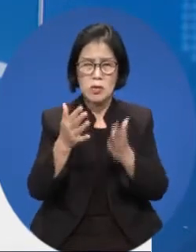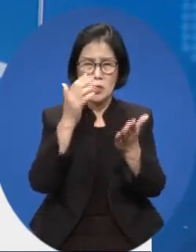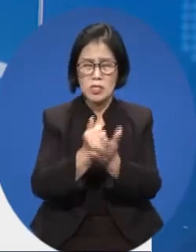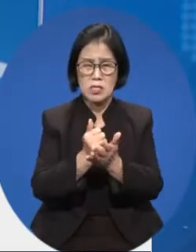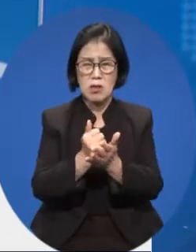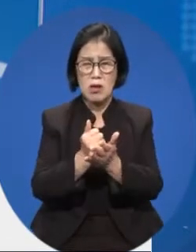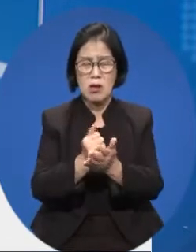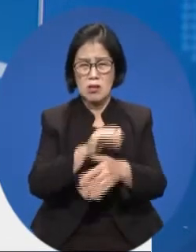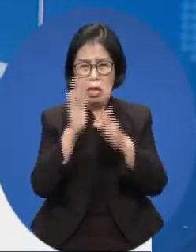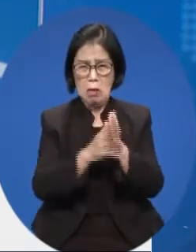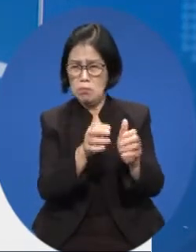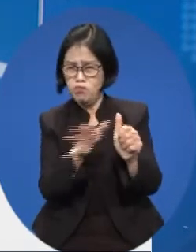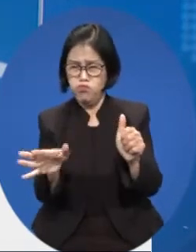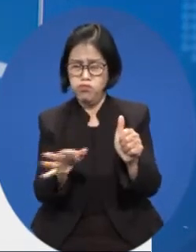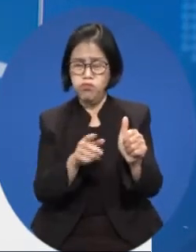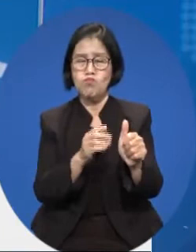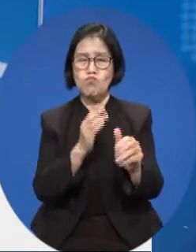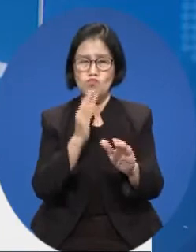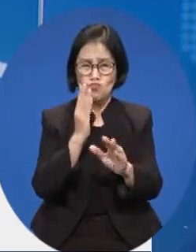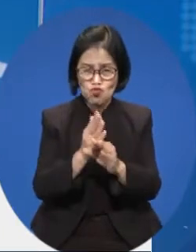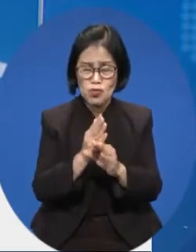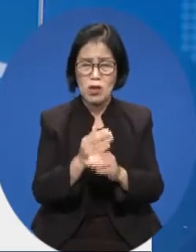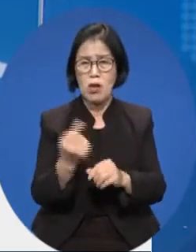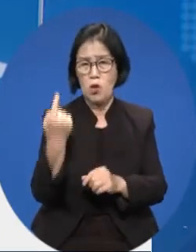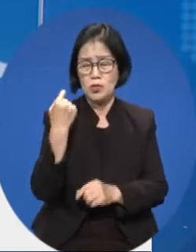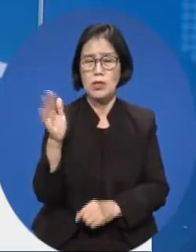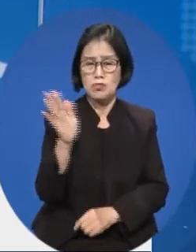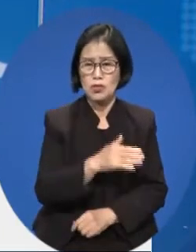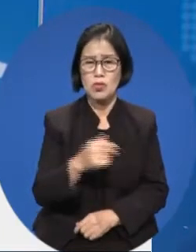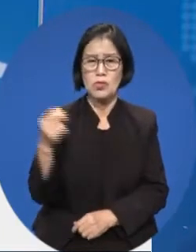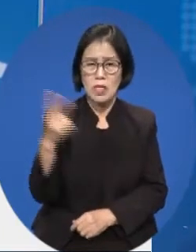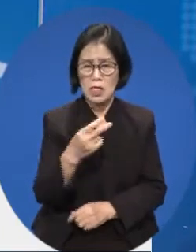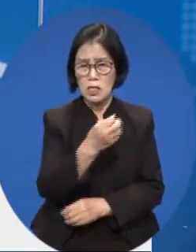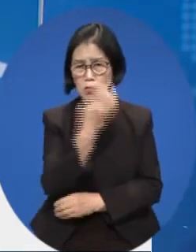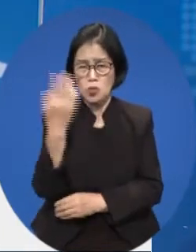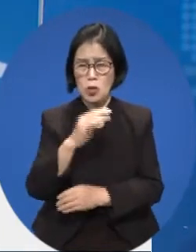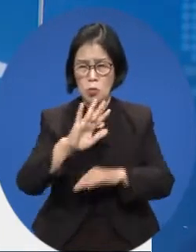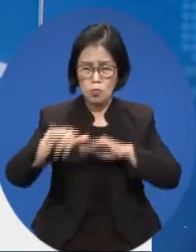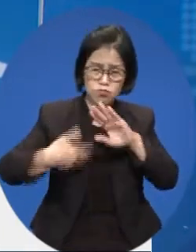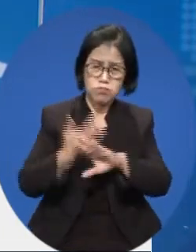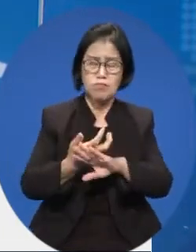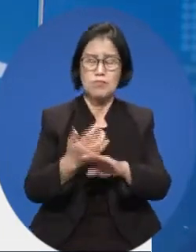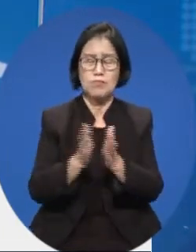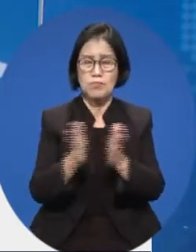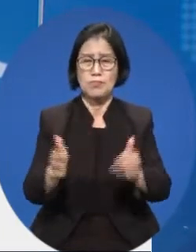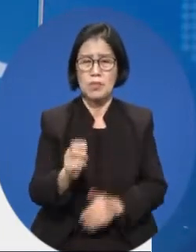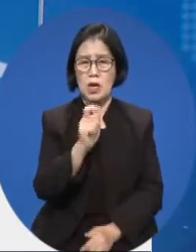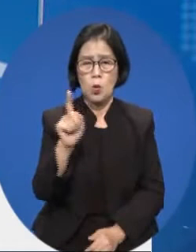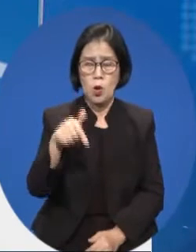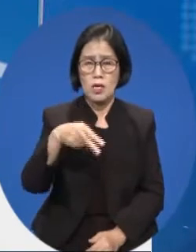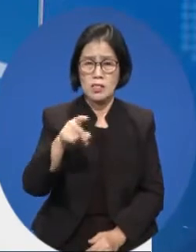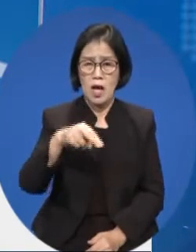그렇게 호의적이지 않았는데 어 이룰 언제부터 보도가 완전히 지금 바뀌기 시작했던 거 아닙니까 박성도 얘네